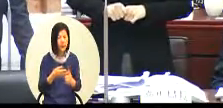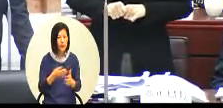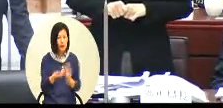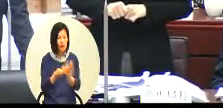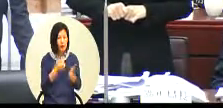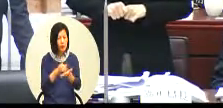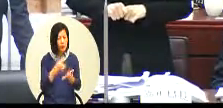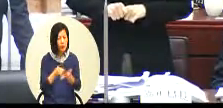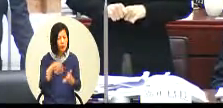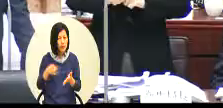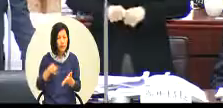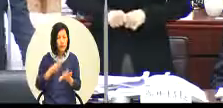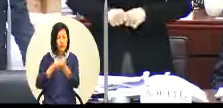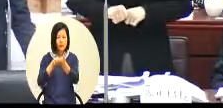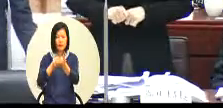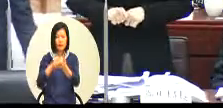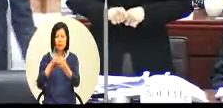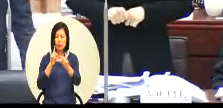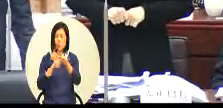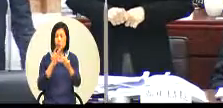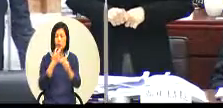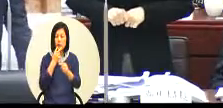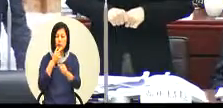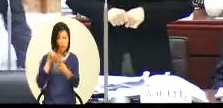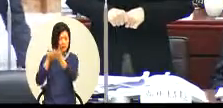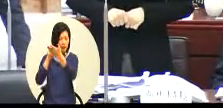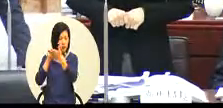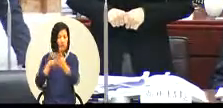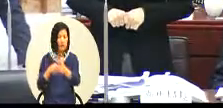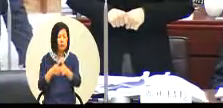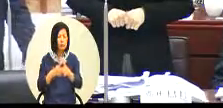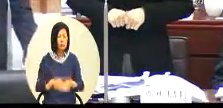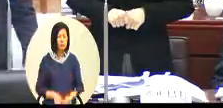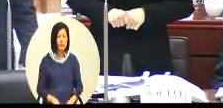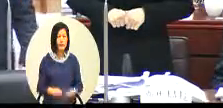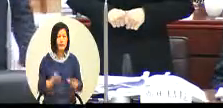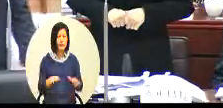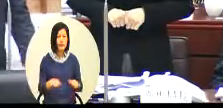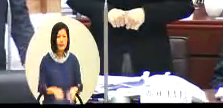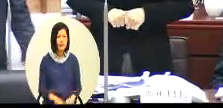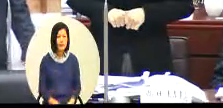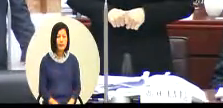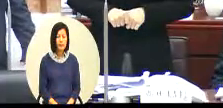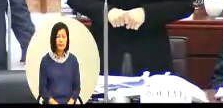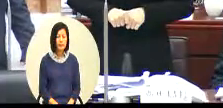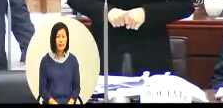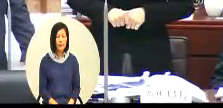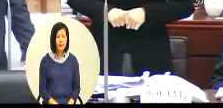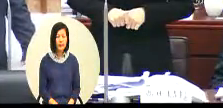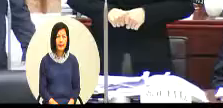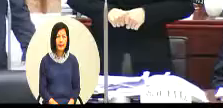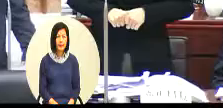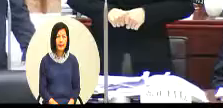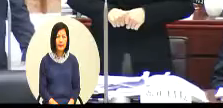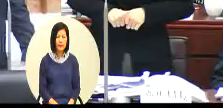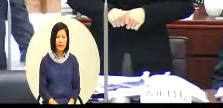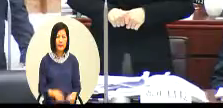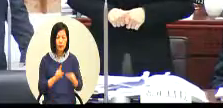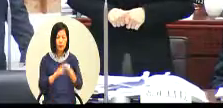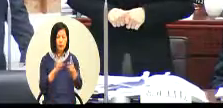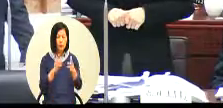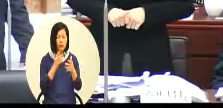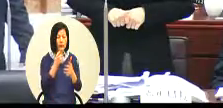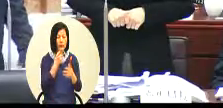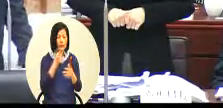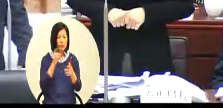要跟中央做申请，做争取。 所以说，我再请教一下，我们现在基本的这一次中央对于长照